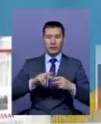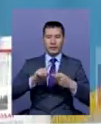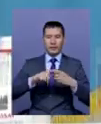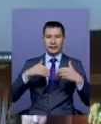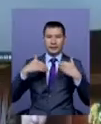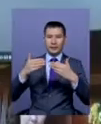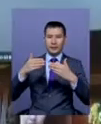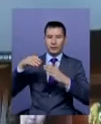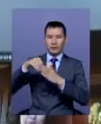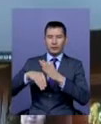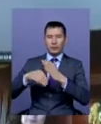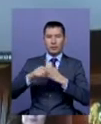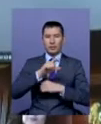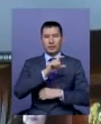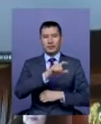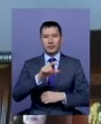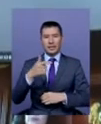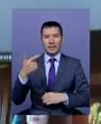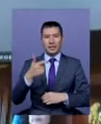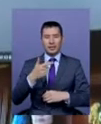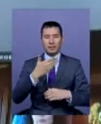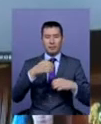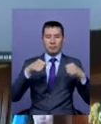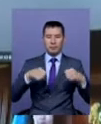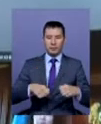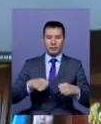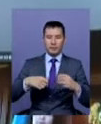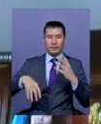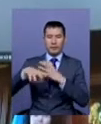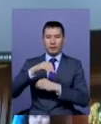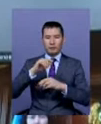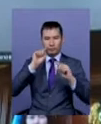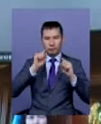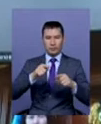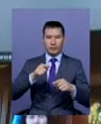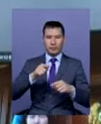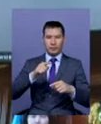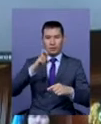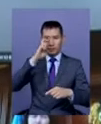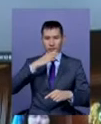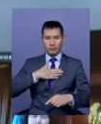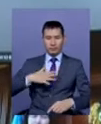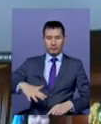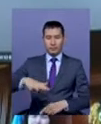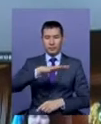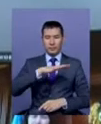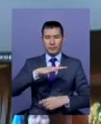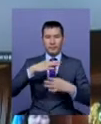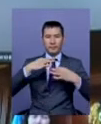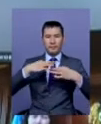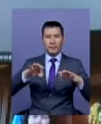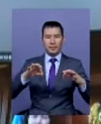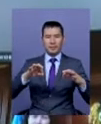құрамы азаматтық қоғам өкілдерінен тұратынына баршаңызға мәлім. Елімізде бейбіт жиналыстар